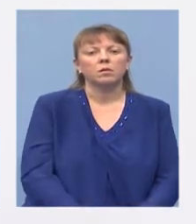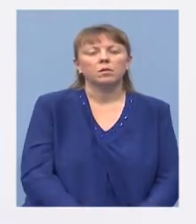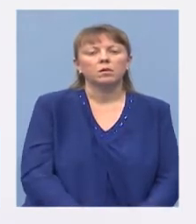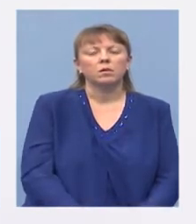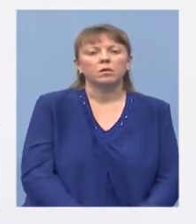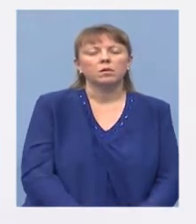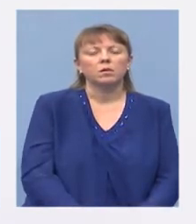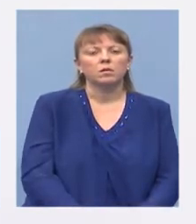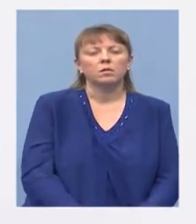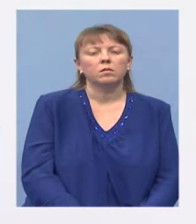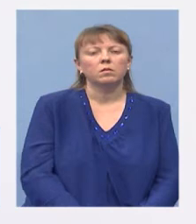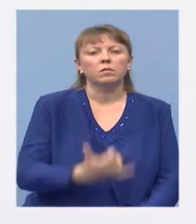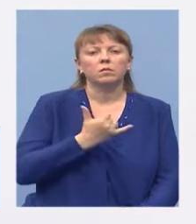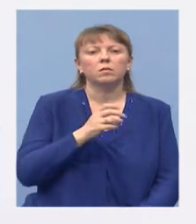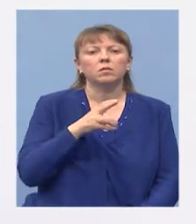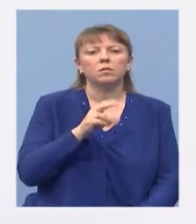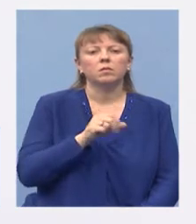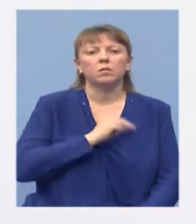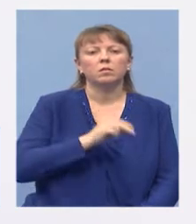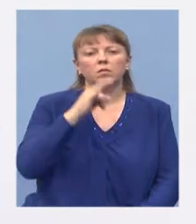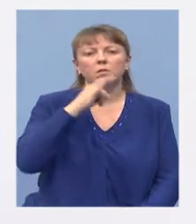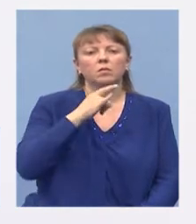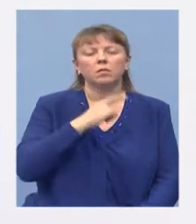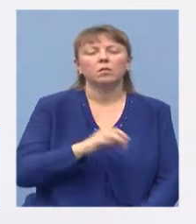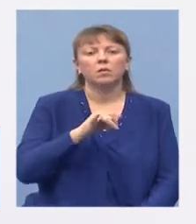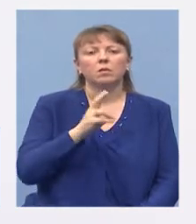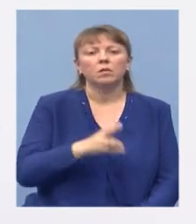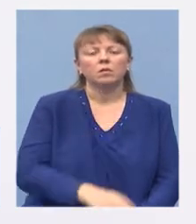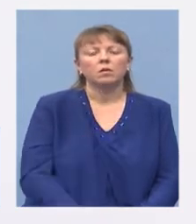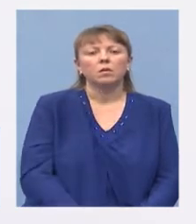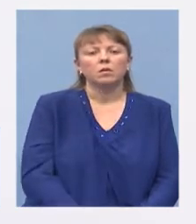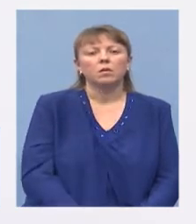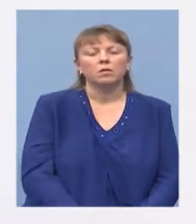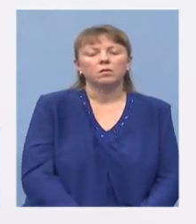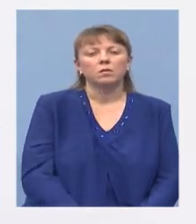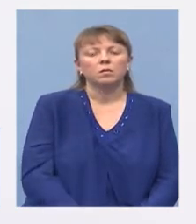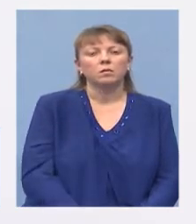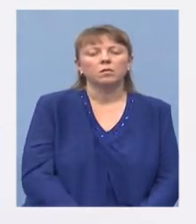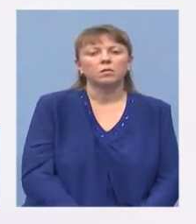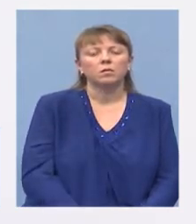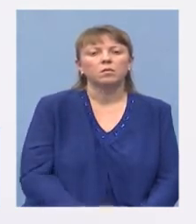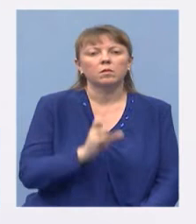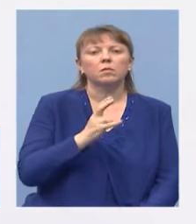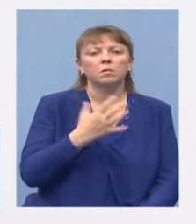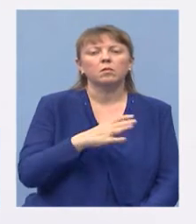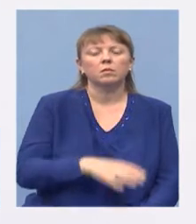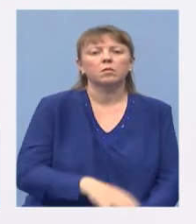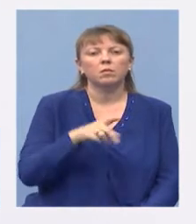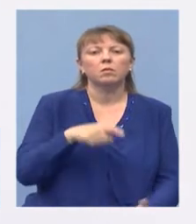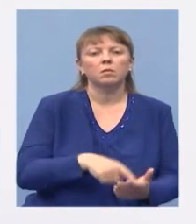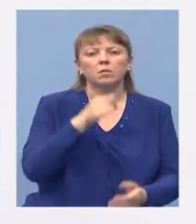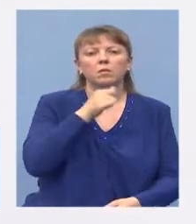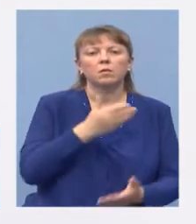это работает по Республике Казахстан, то есть не только там Уральск обслуживает, но любой регион республики по всем любым вопросам